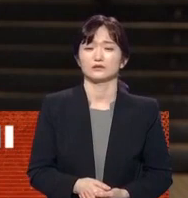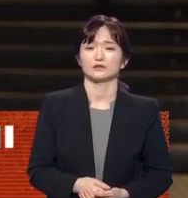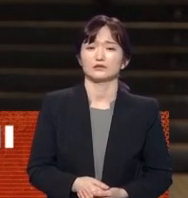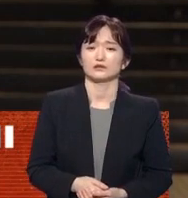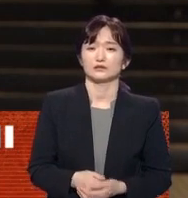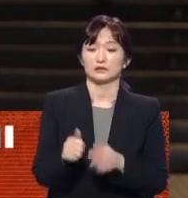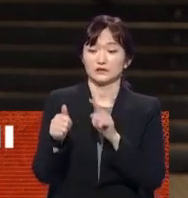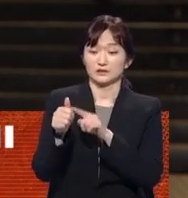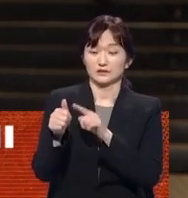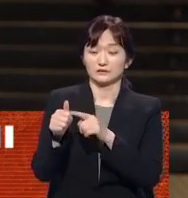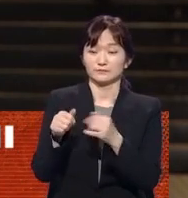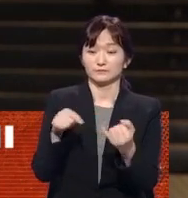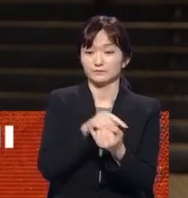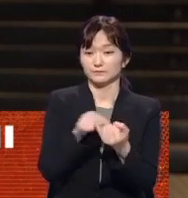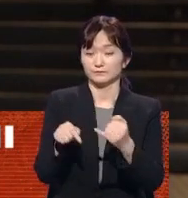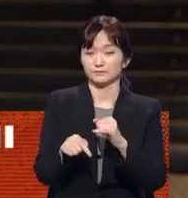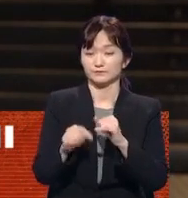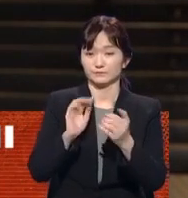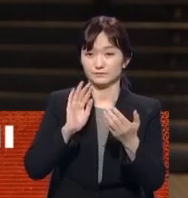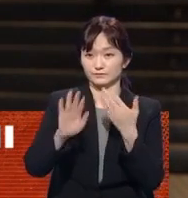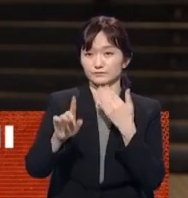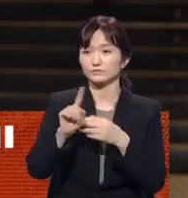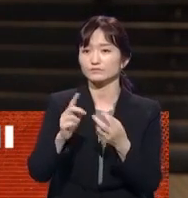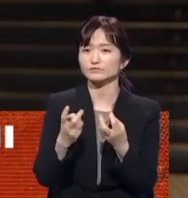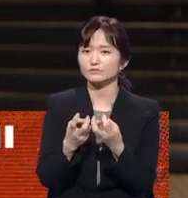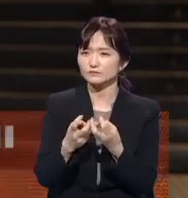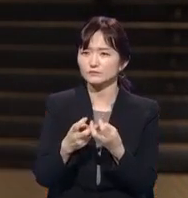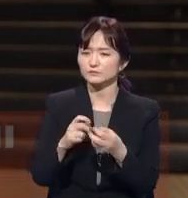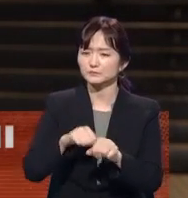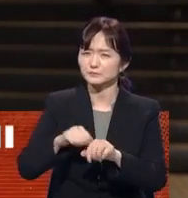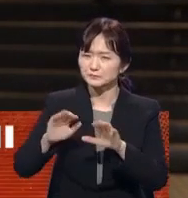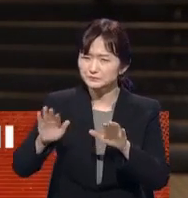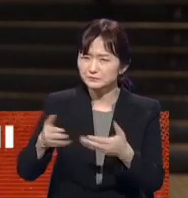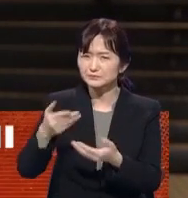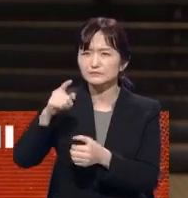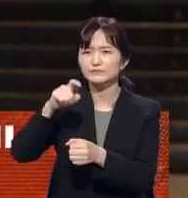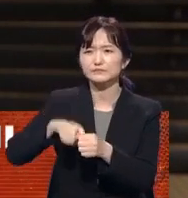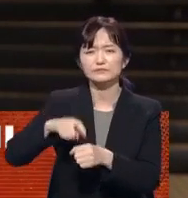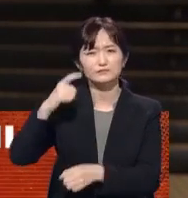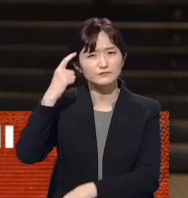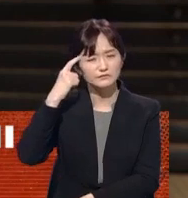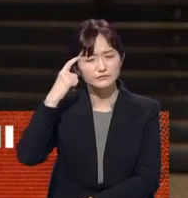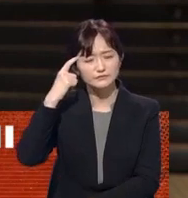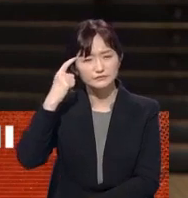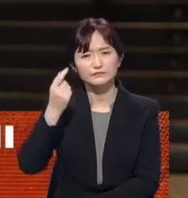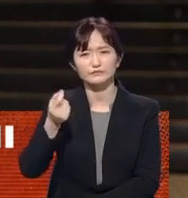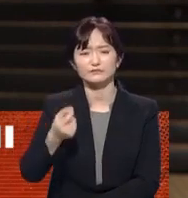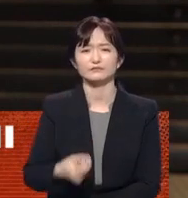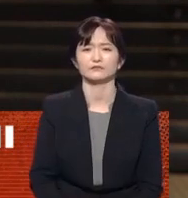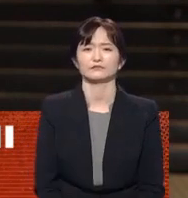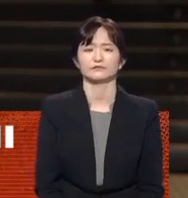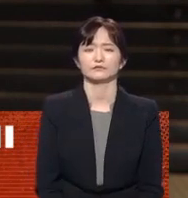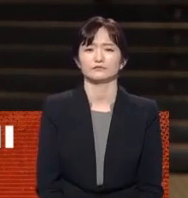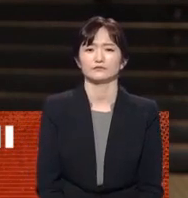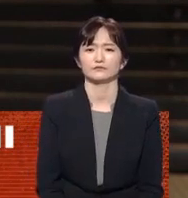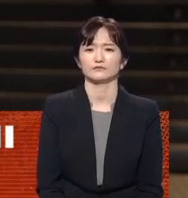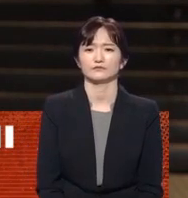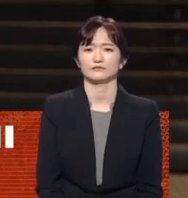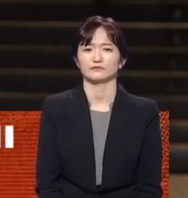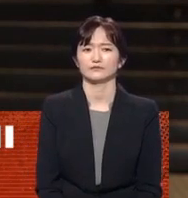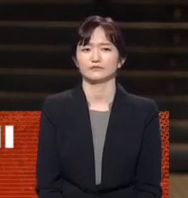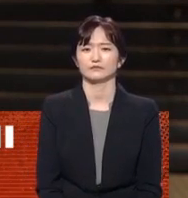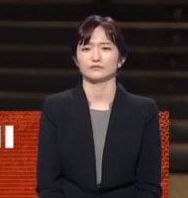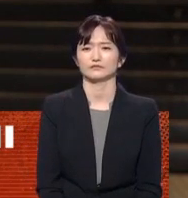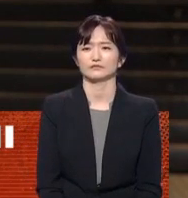저지른 후에 어떻게든지 좀 처벌을 가볍게 받기 위한 걸 생각을 했던게 아닌가 싶어요 왜냐하면 두 가지